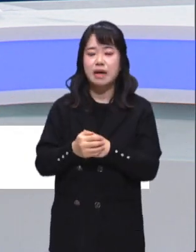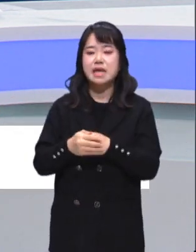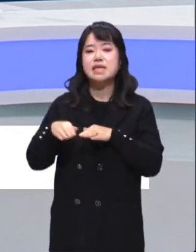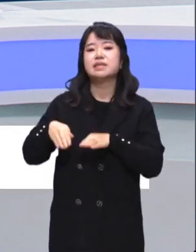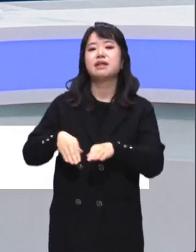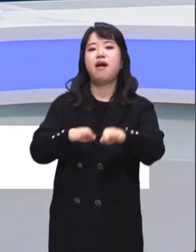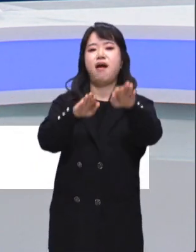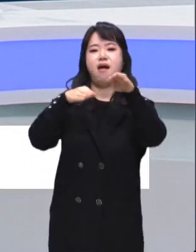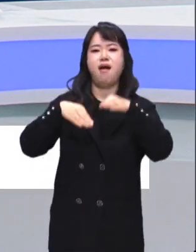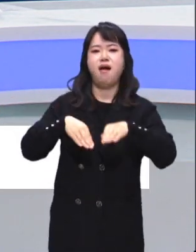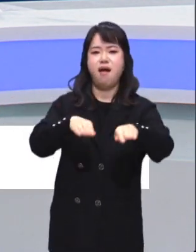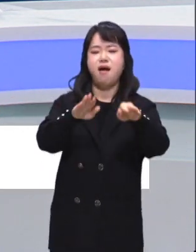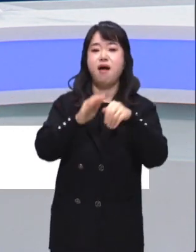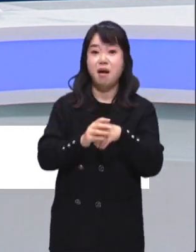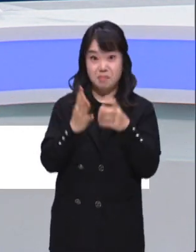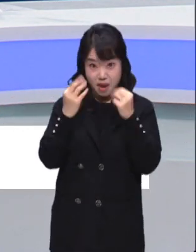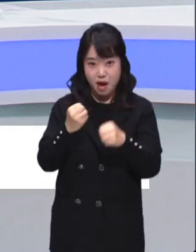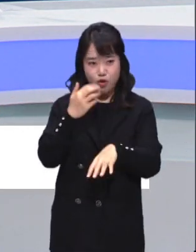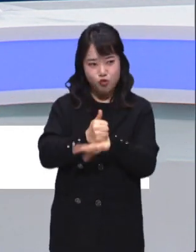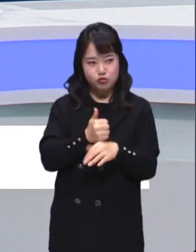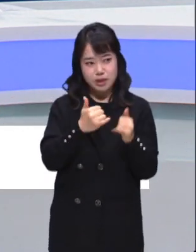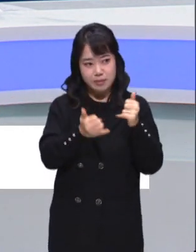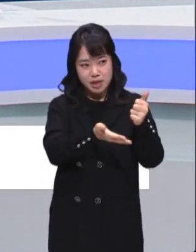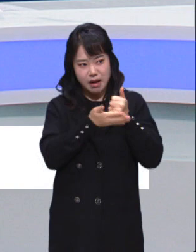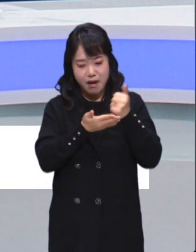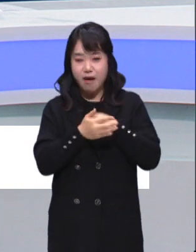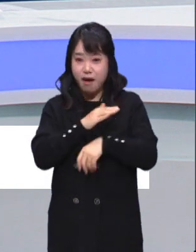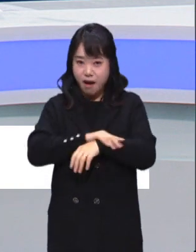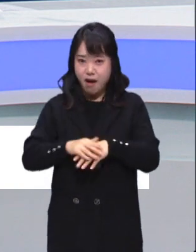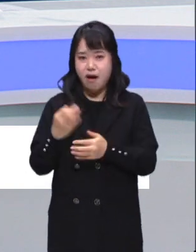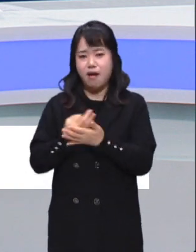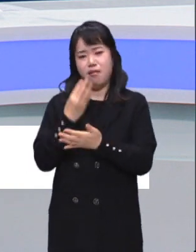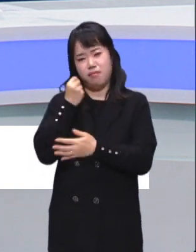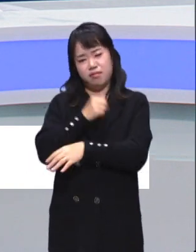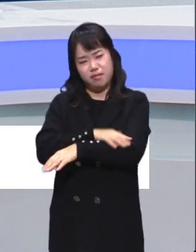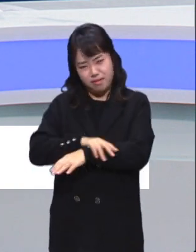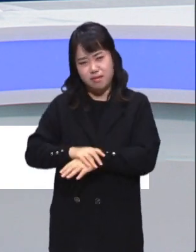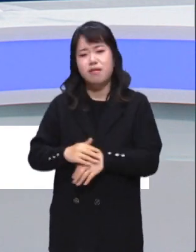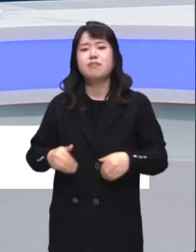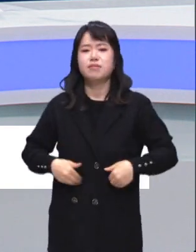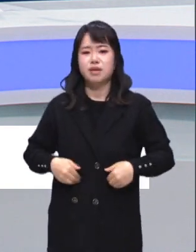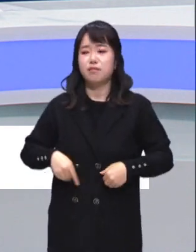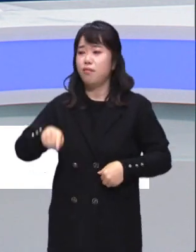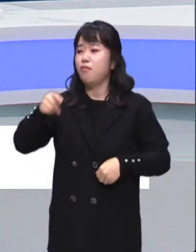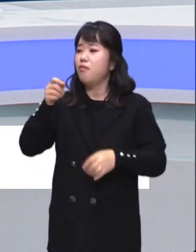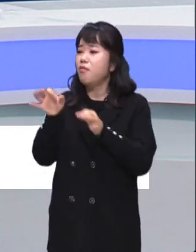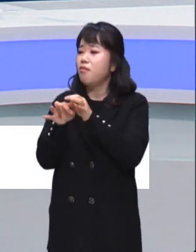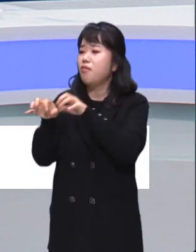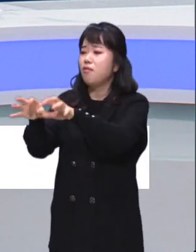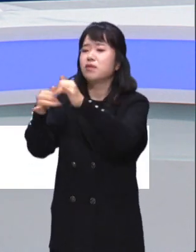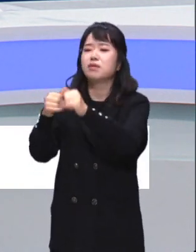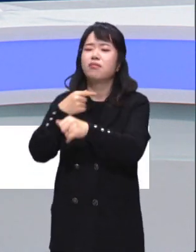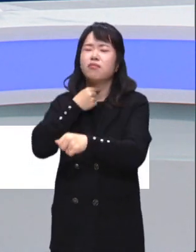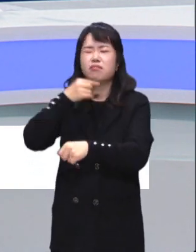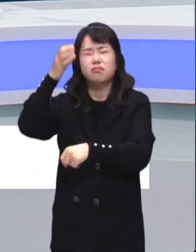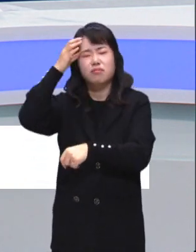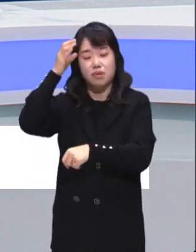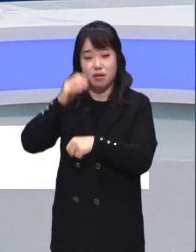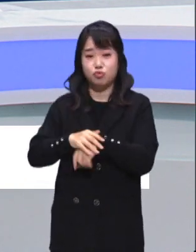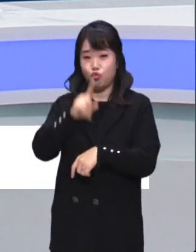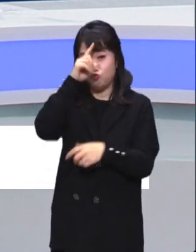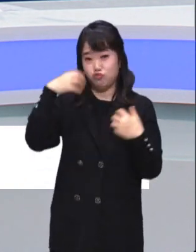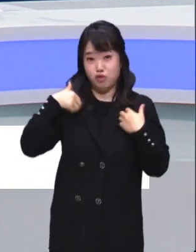왜냐면은 본인들이 이제 생존권도 있고 그 영업하는 과정에서도 유동인구가 좀 필요하다 그리고 앞서 보신 대로 이성원 서대문